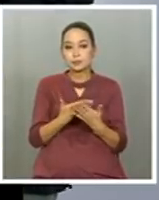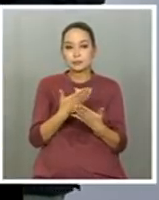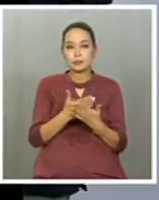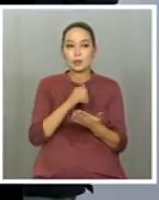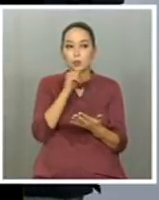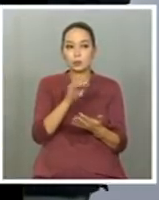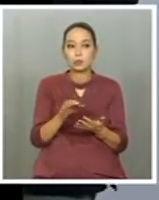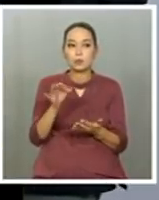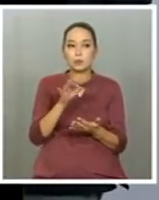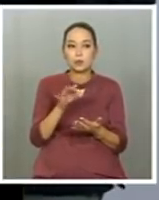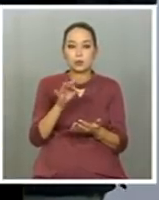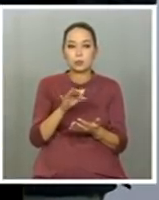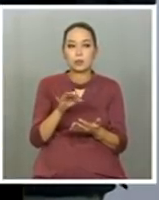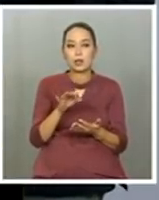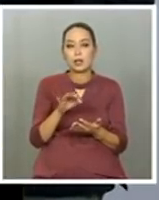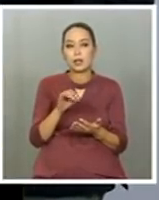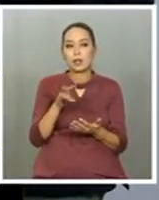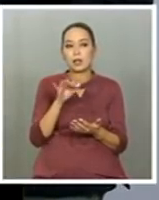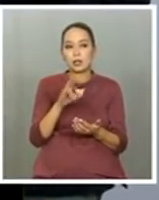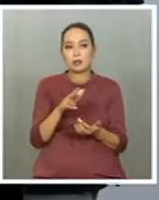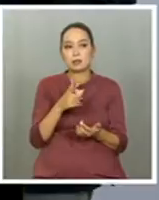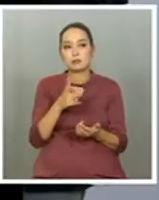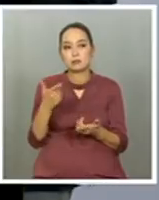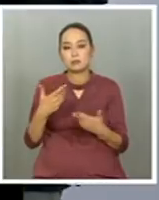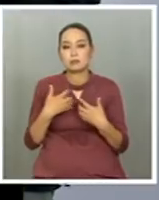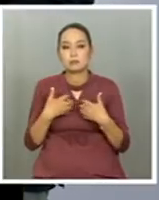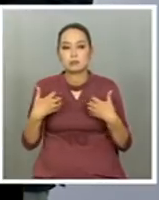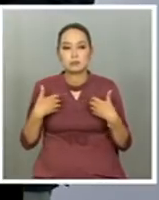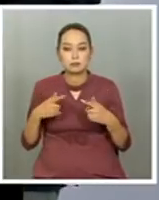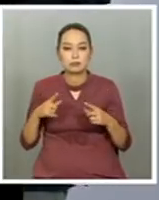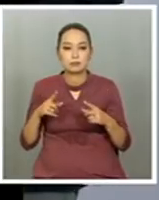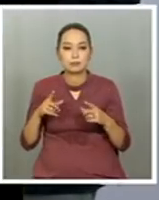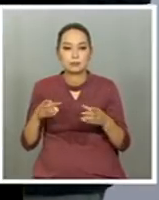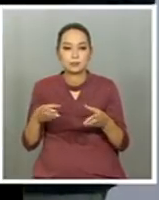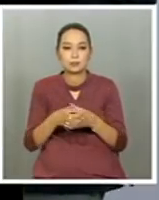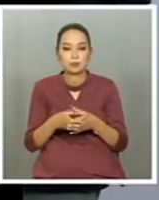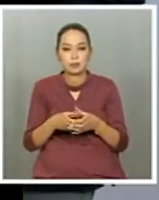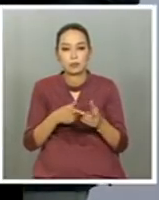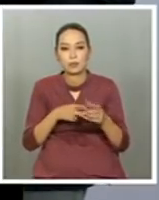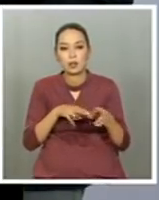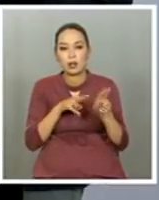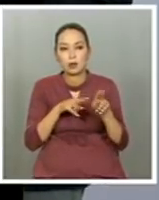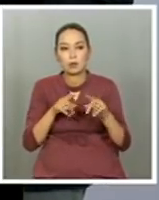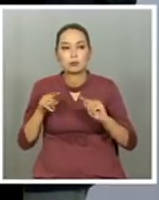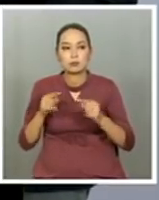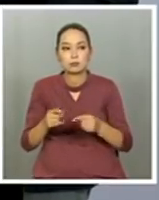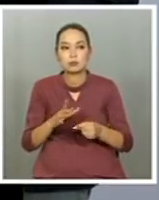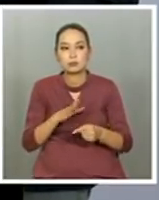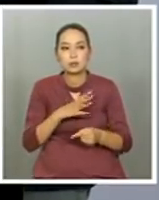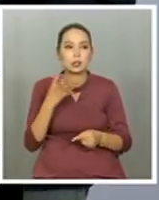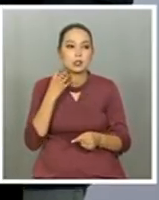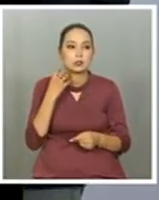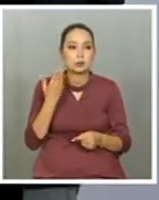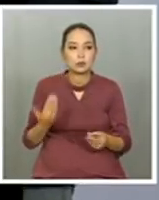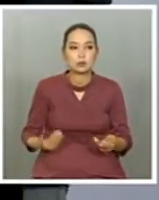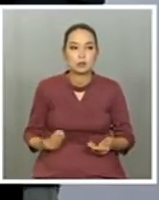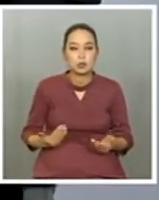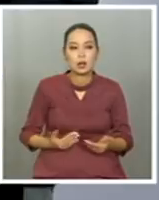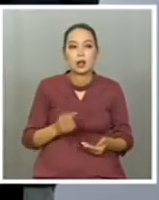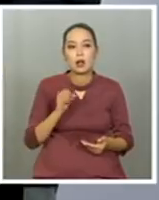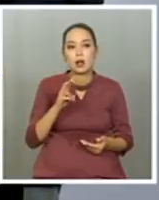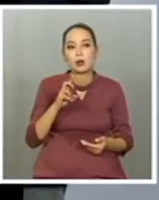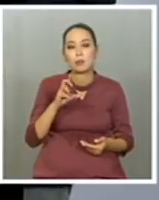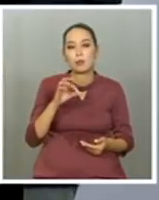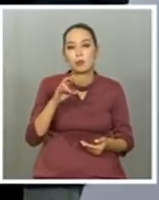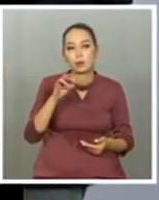облысында елік атқан браконьерлер ұсталды деп жатады. Қызылордалық тұрғыннан ақбөкен мүйізі табылды. Елімізде